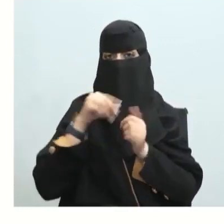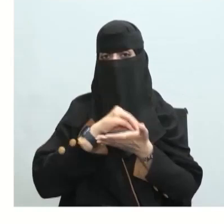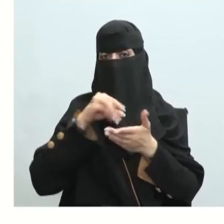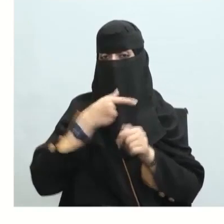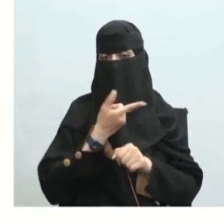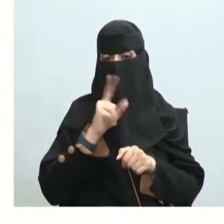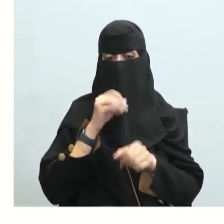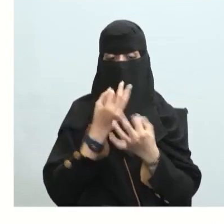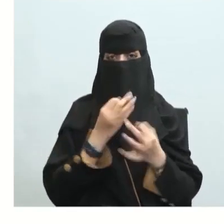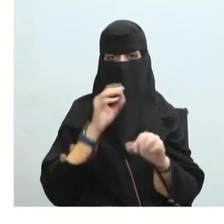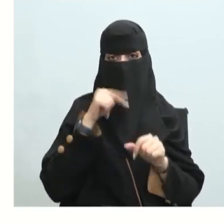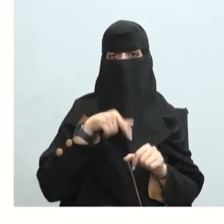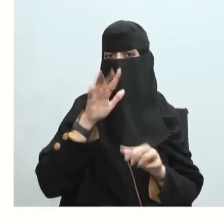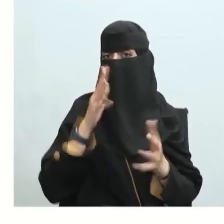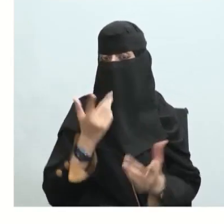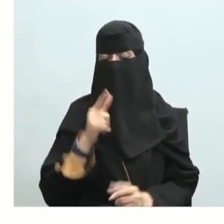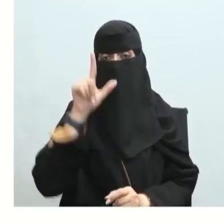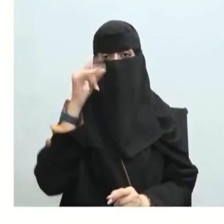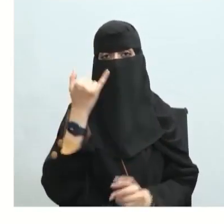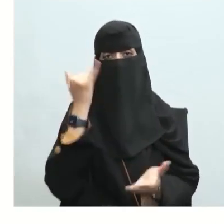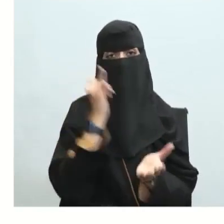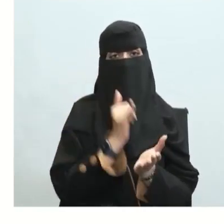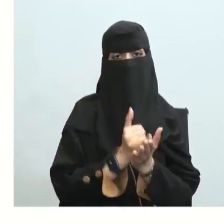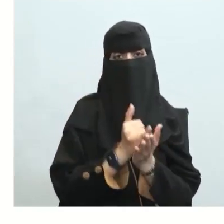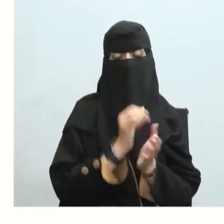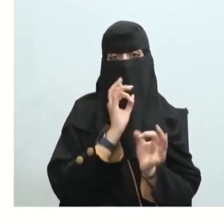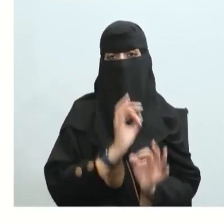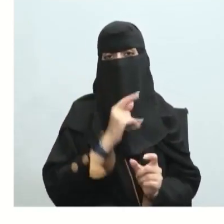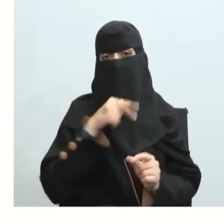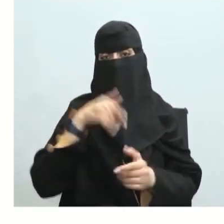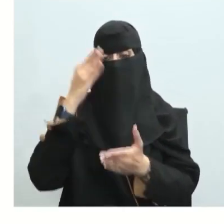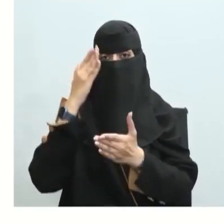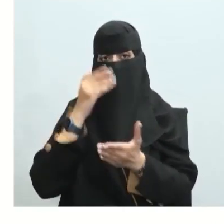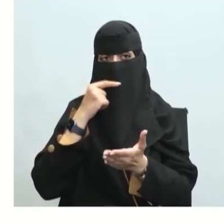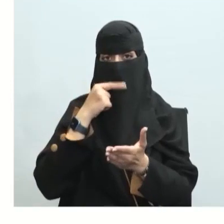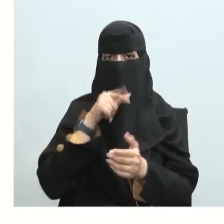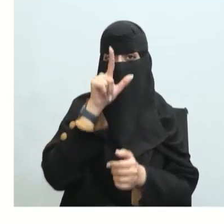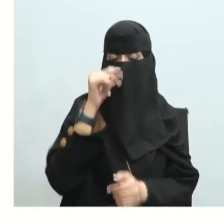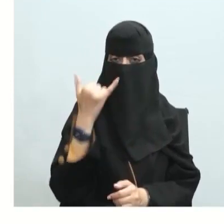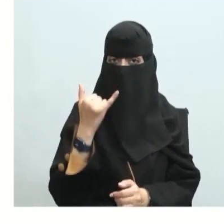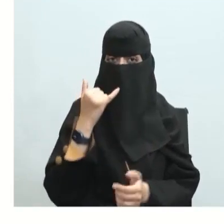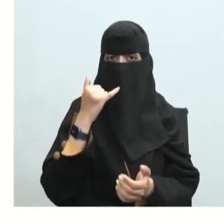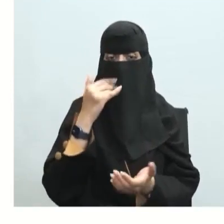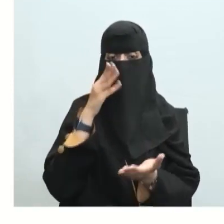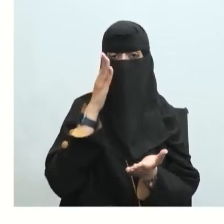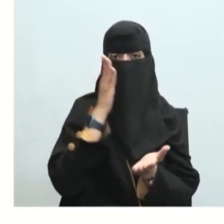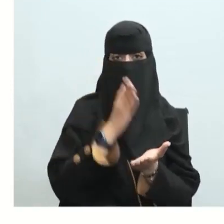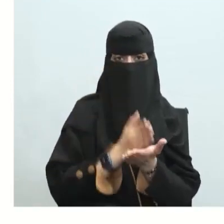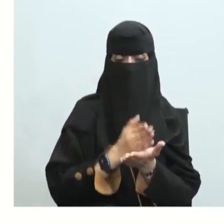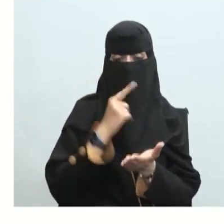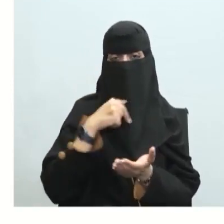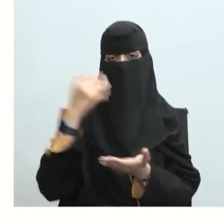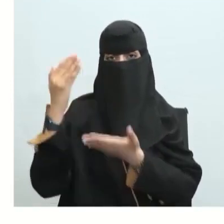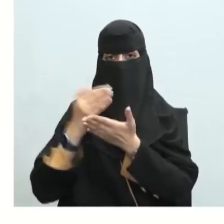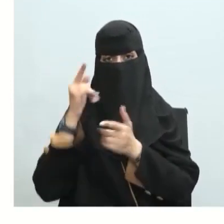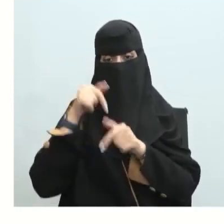ذلك كله اللغه فاللغه نصف التجاره لاحظ اللغه نصف التجاره جميل هذا